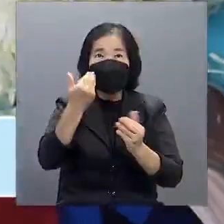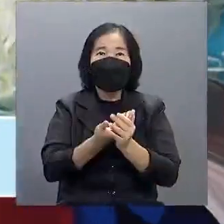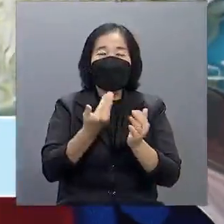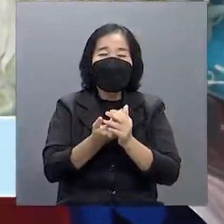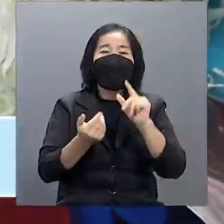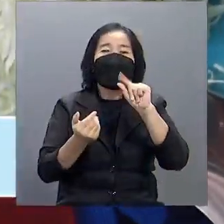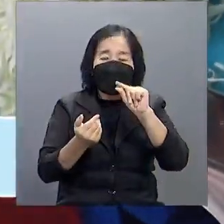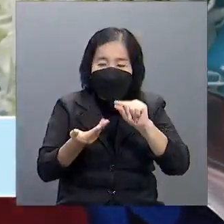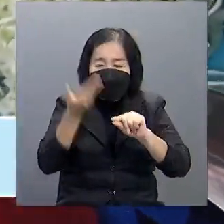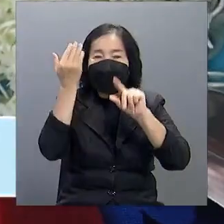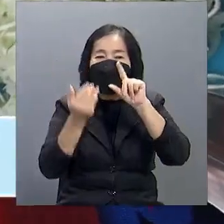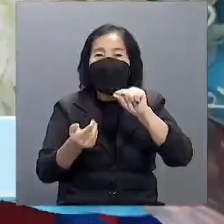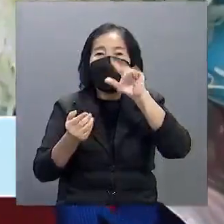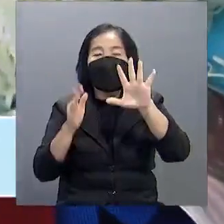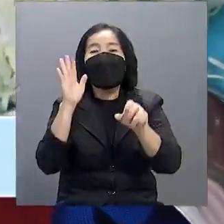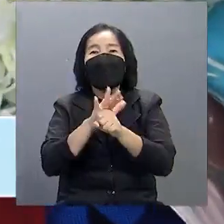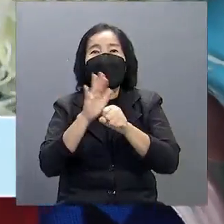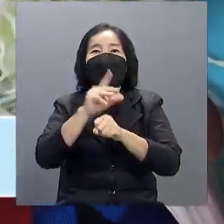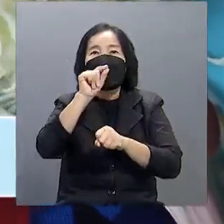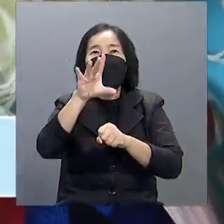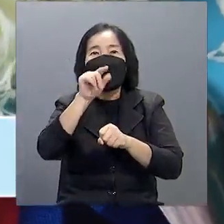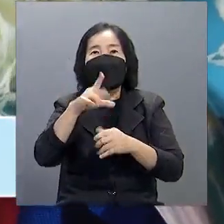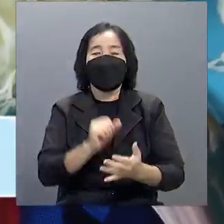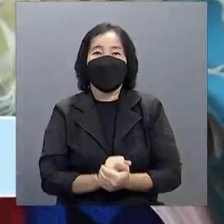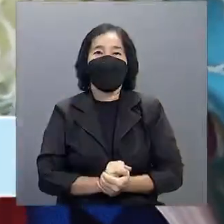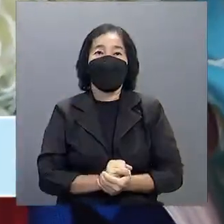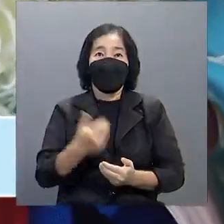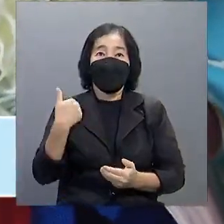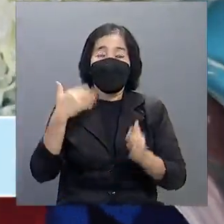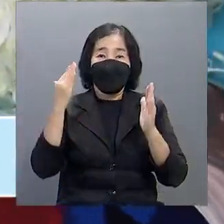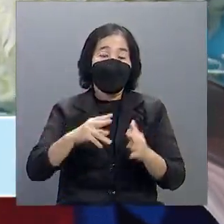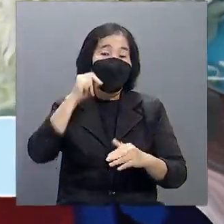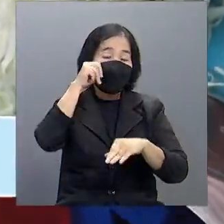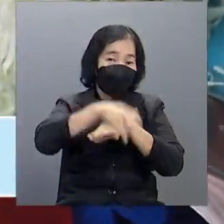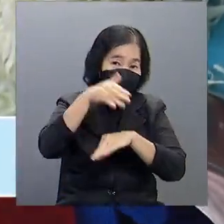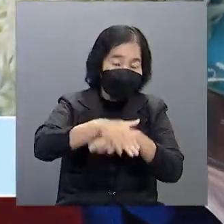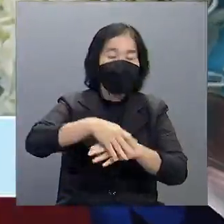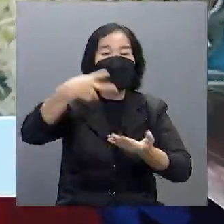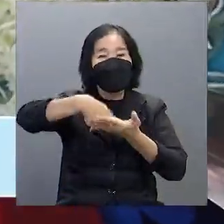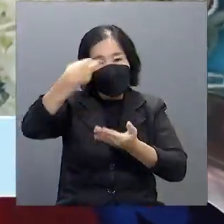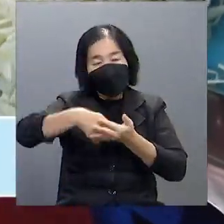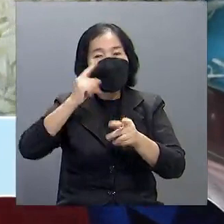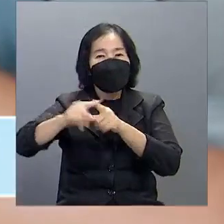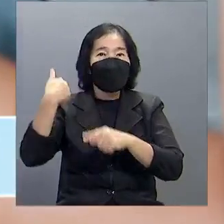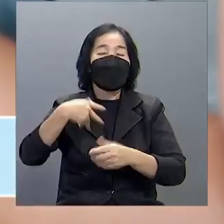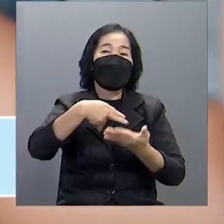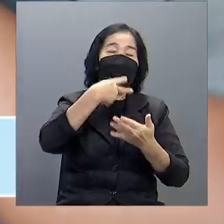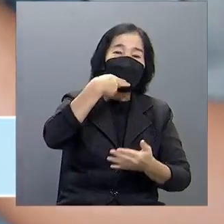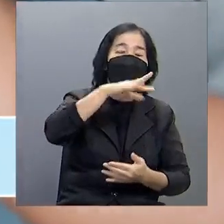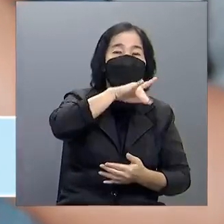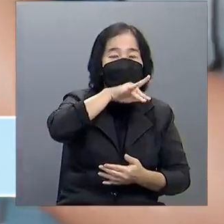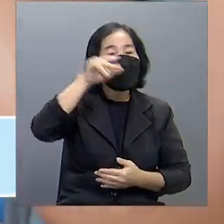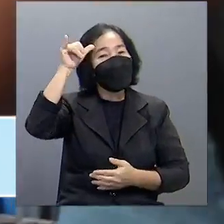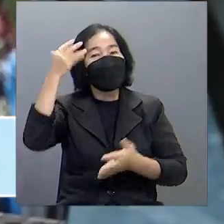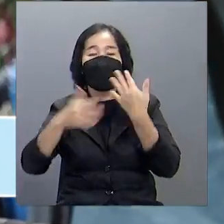คุณผู้ชมแต่ได้แบบจุกๆเนี่ยเยอะอยู่ด้วยนะมีทั้งก๋วยเตี๋ยวน้ำตกก๋วยเตี๋ยวต้มยำเลือกได้ครับว่าจะเอาก๋วยเตี๋ยวหมูหรือว่าเนื้อปริมาณนั้นเยอะจุใ